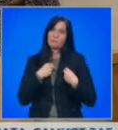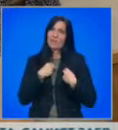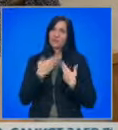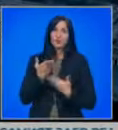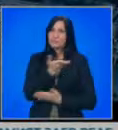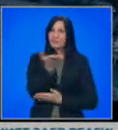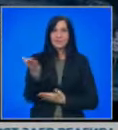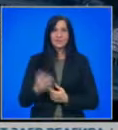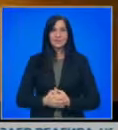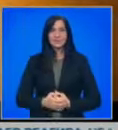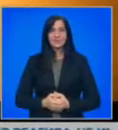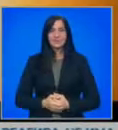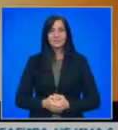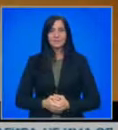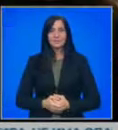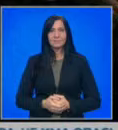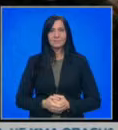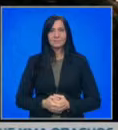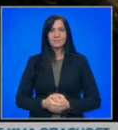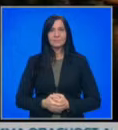на вас!